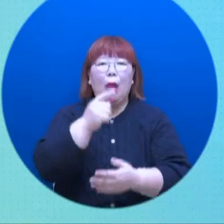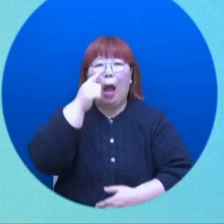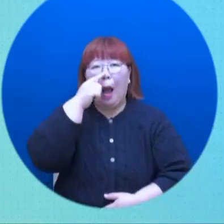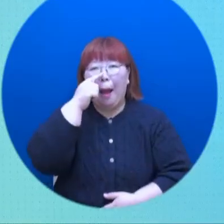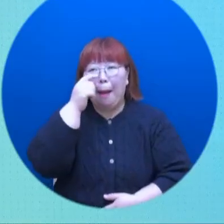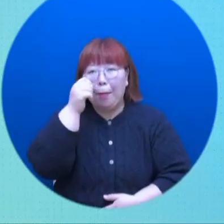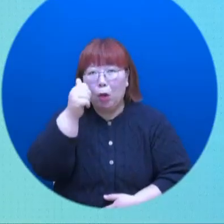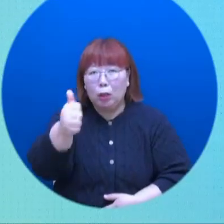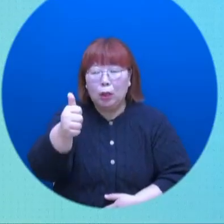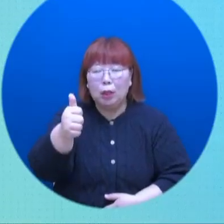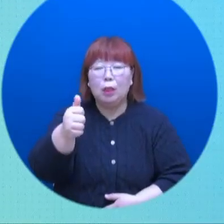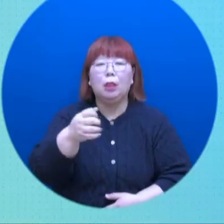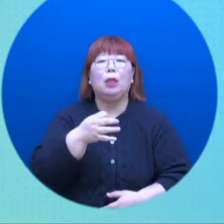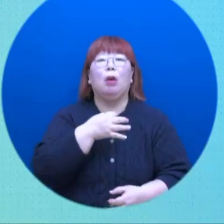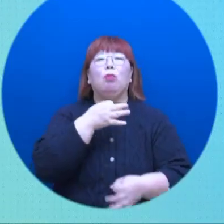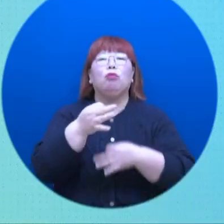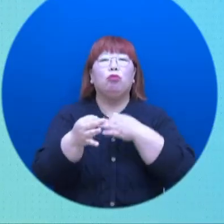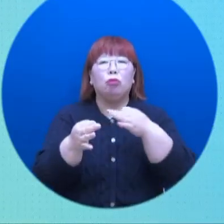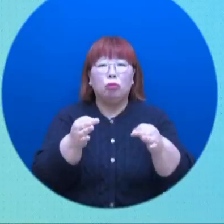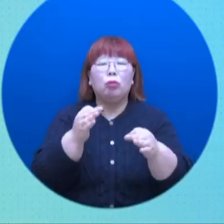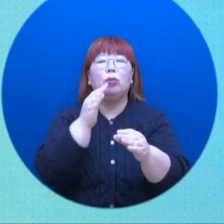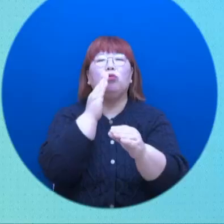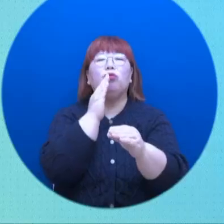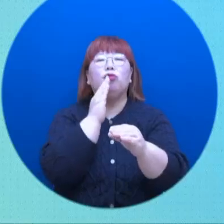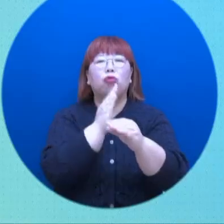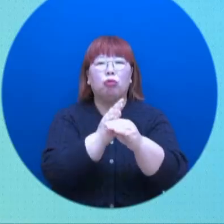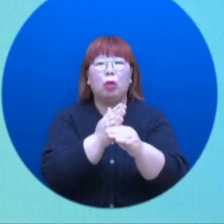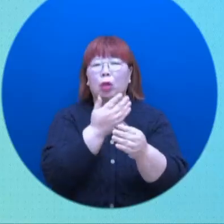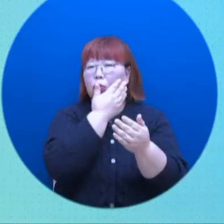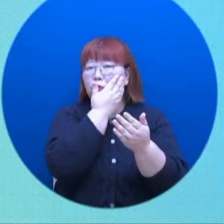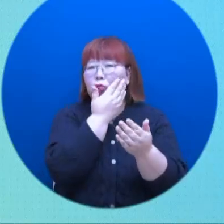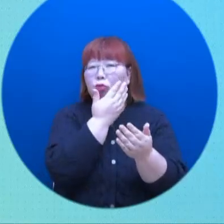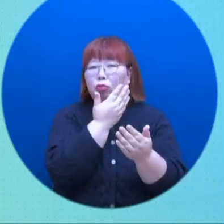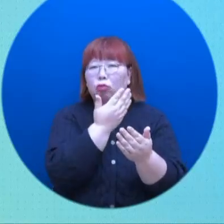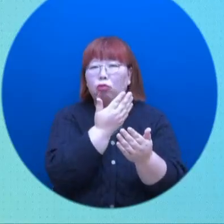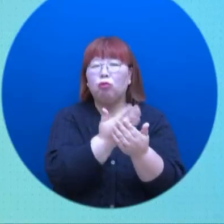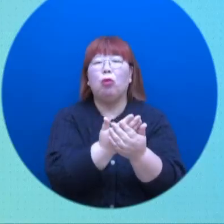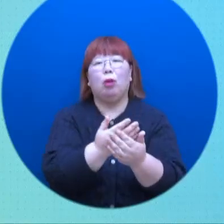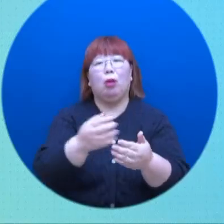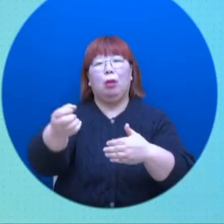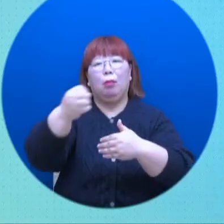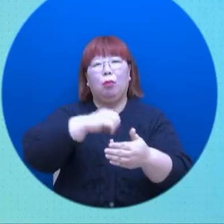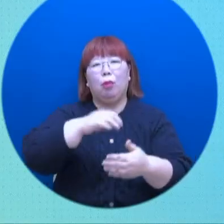아버지라고 부르는 이 고백 가운데 중요한 것이 전제되어 있어요.